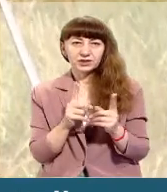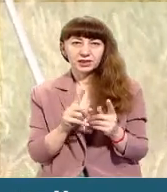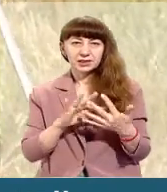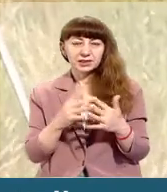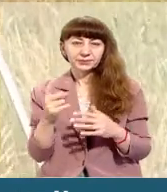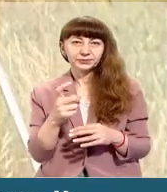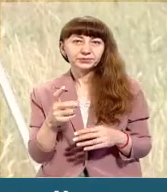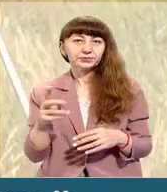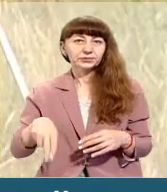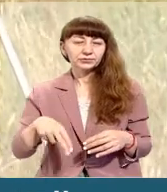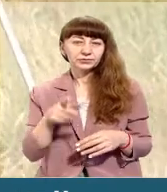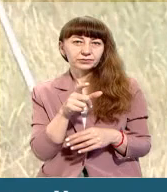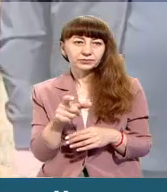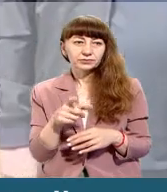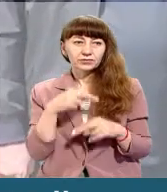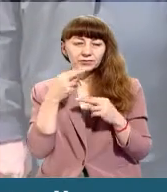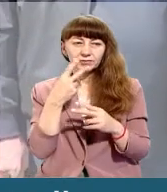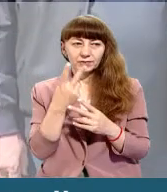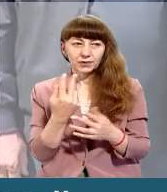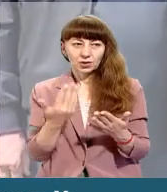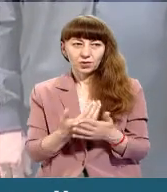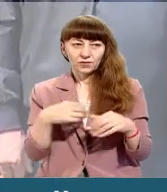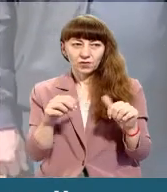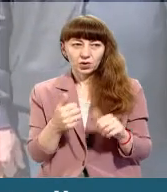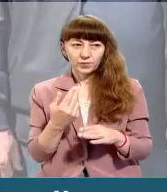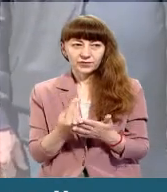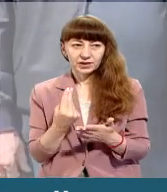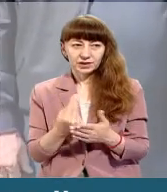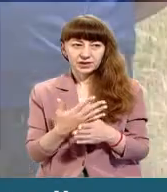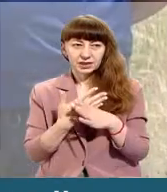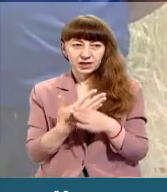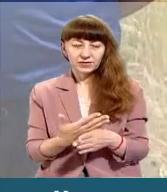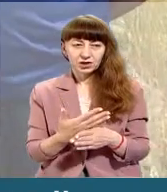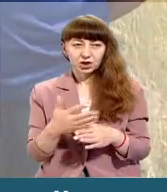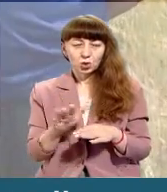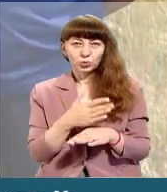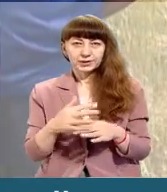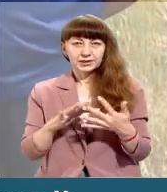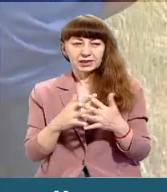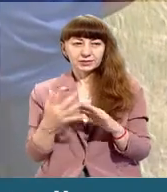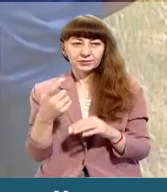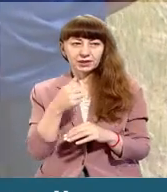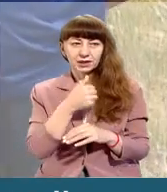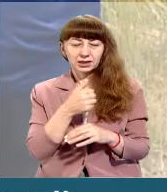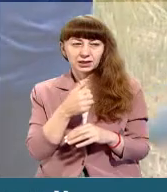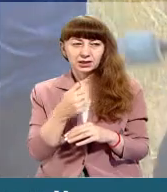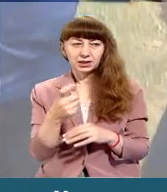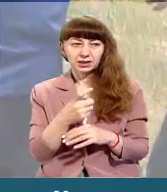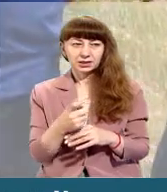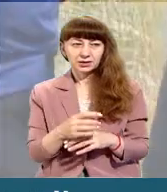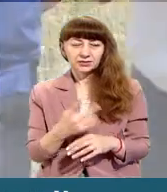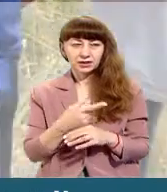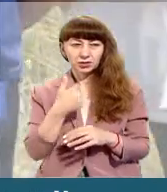крестьянских хозяйств и остановился на новых механизмах финансирования отрасли сельского хозяйства. В этом году на 400 миллиардов